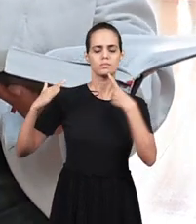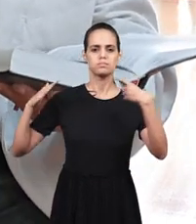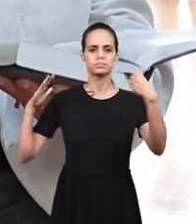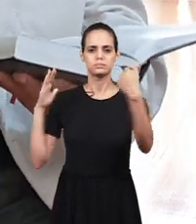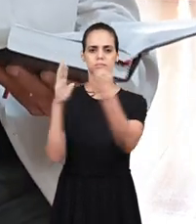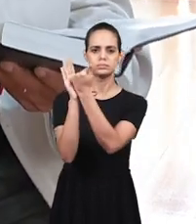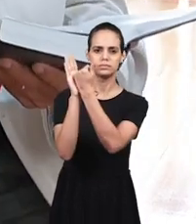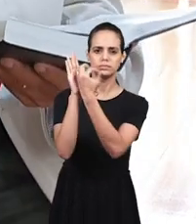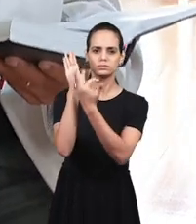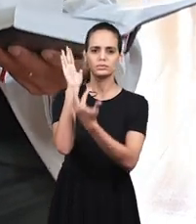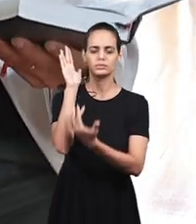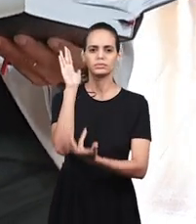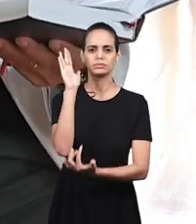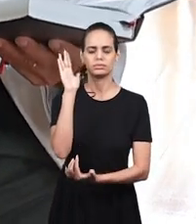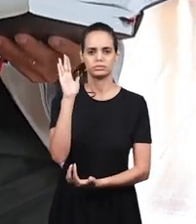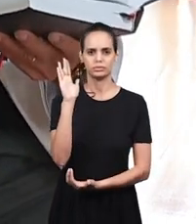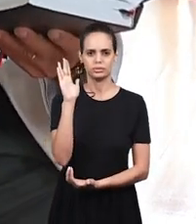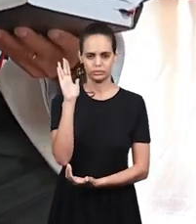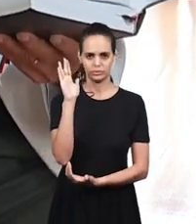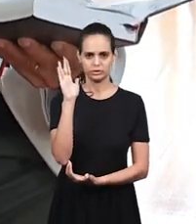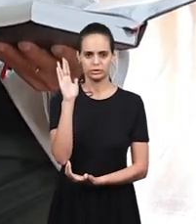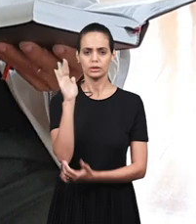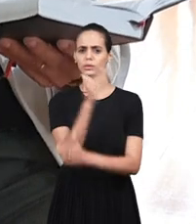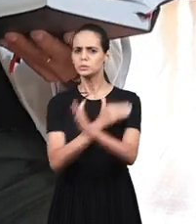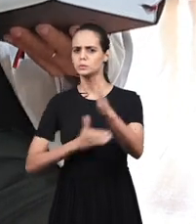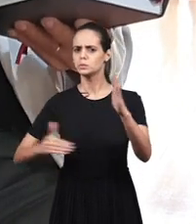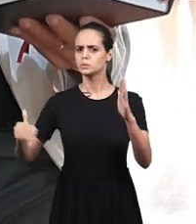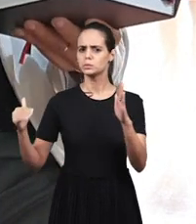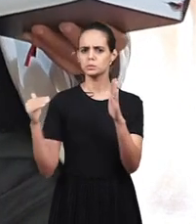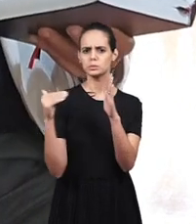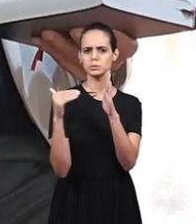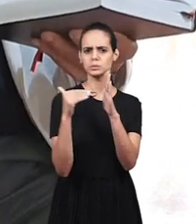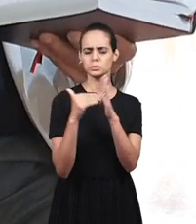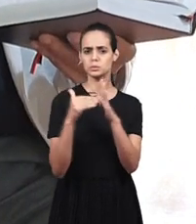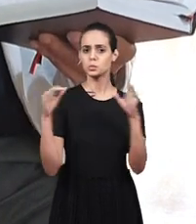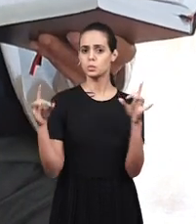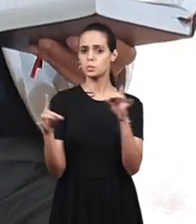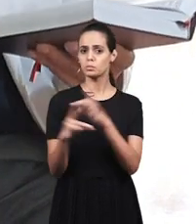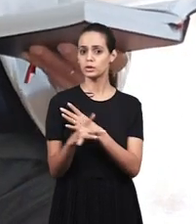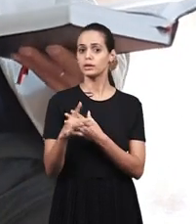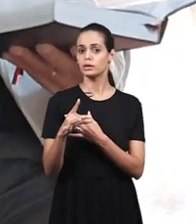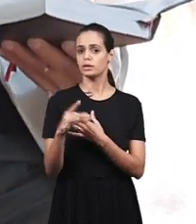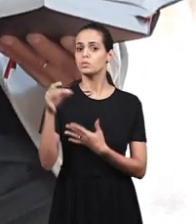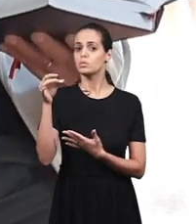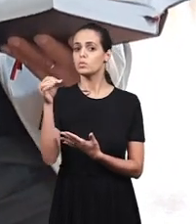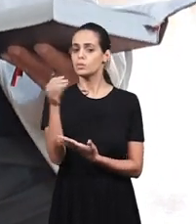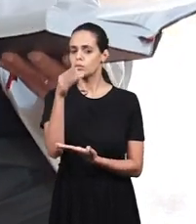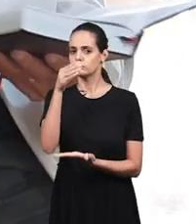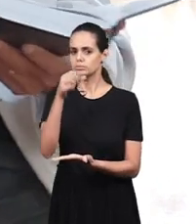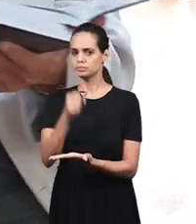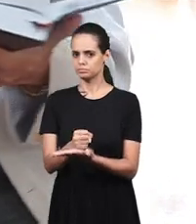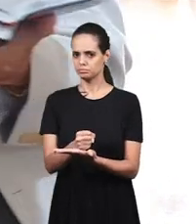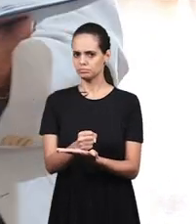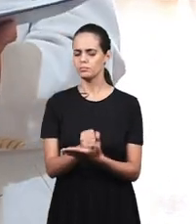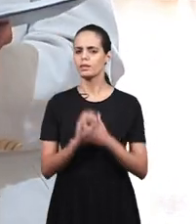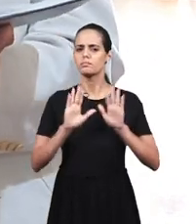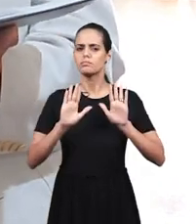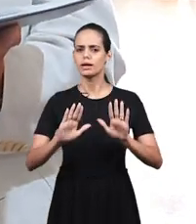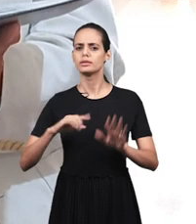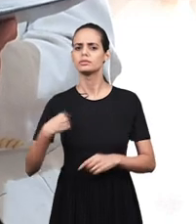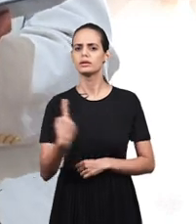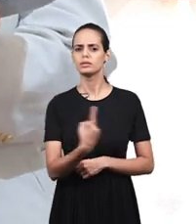заклан, который пролил свою кровь, который обогрён кровью. И все это подтверждается в Новом Завете.